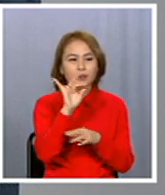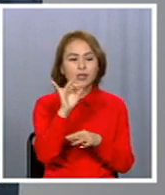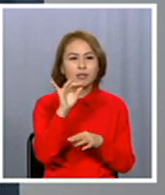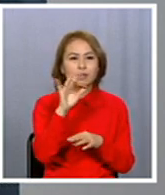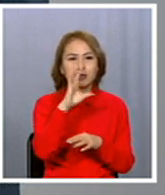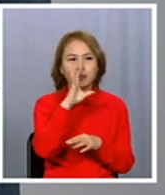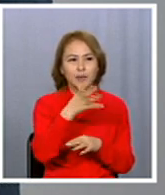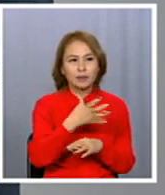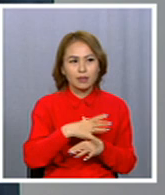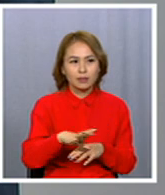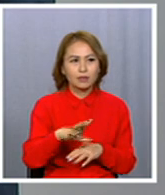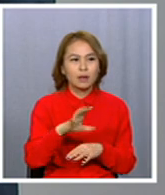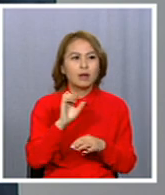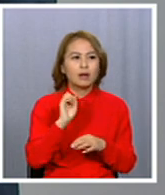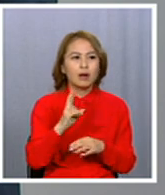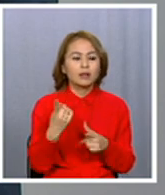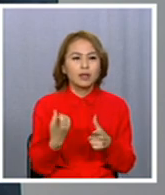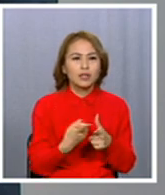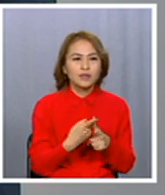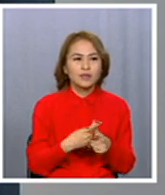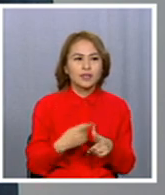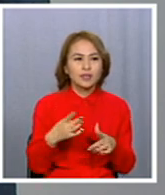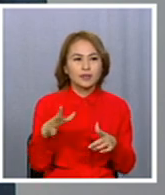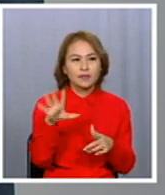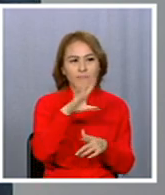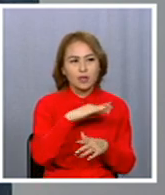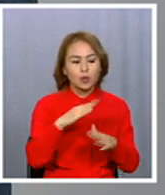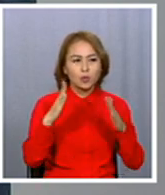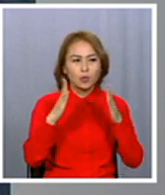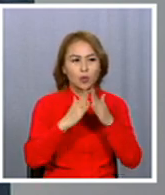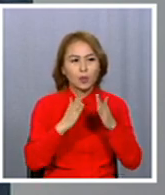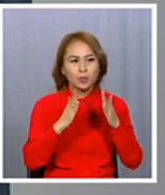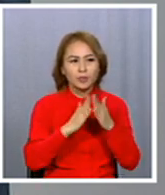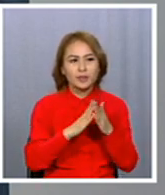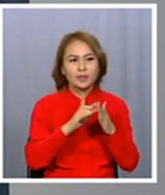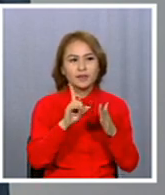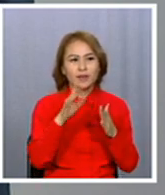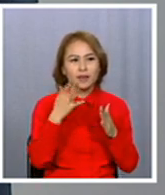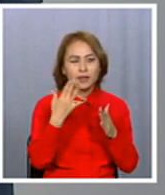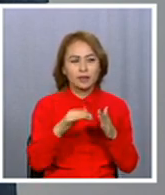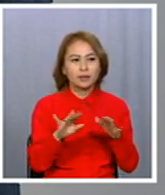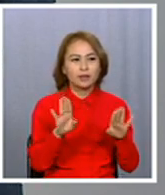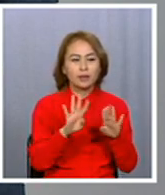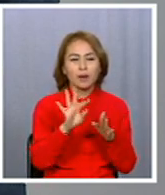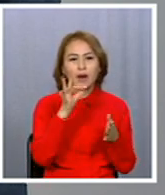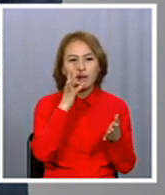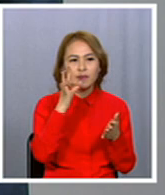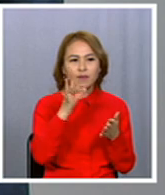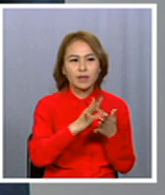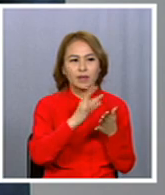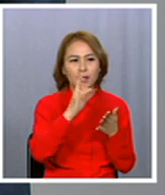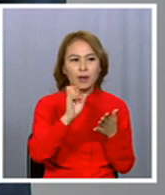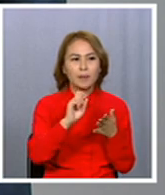слонята. Как называется дом всех зверей? Попробуй ответить мне